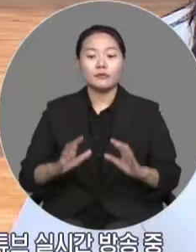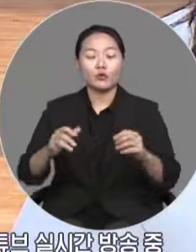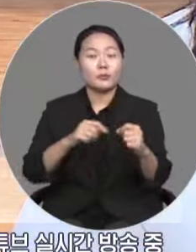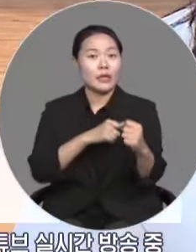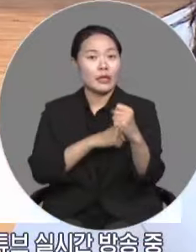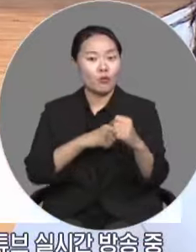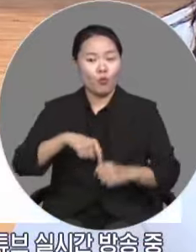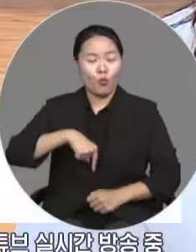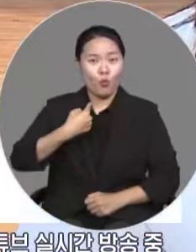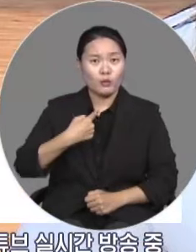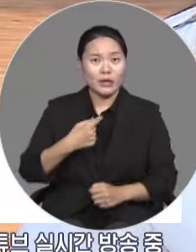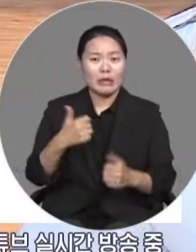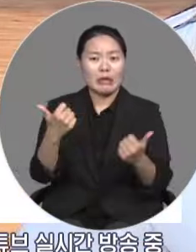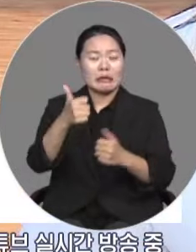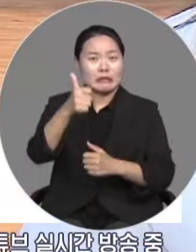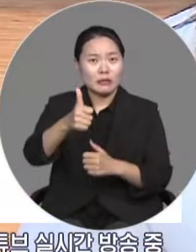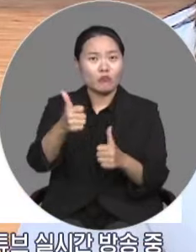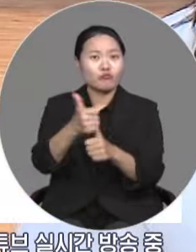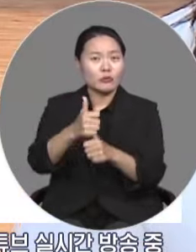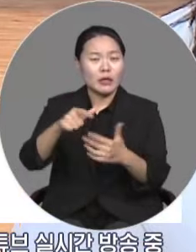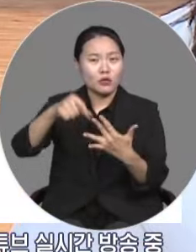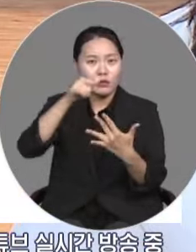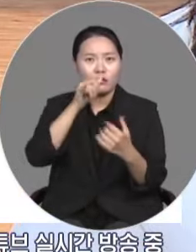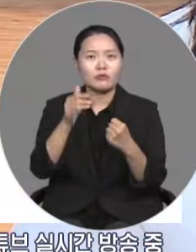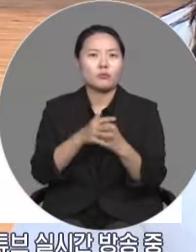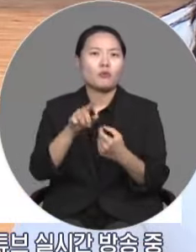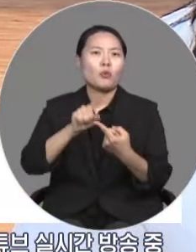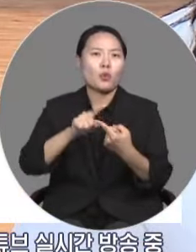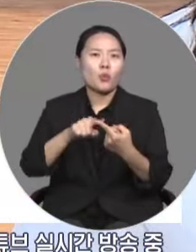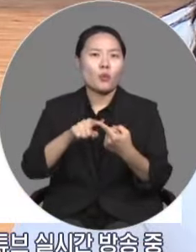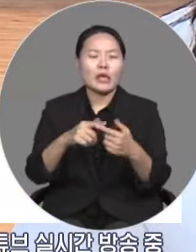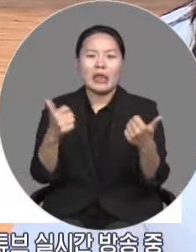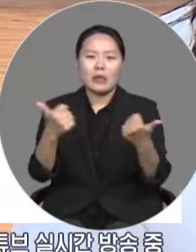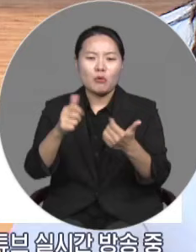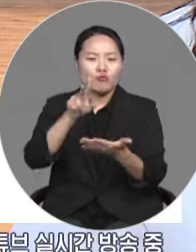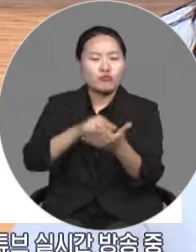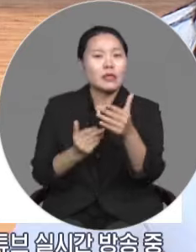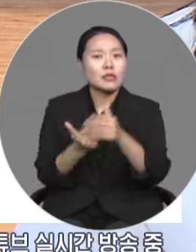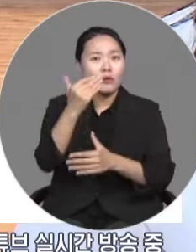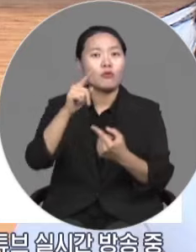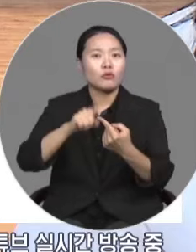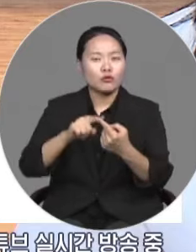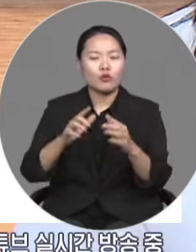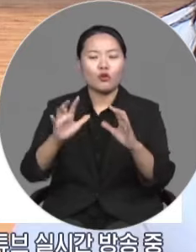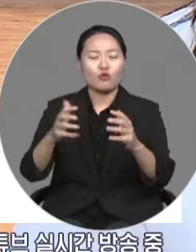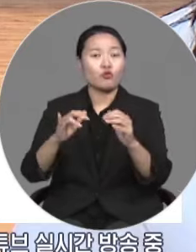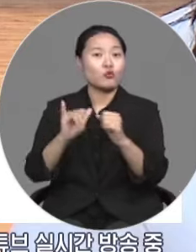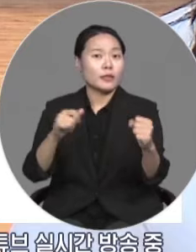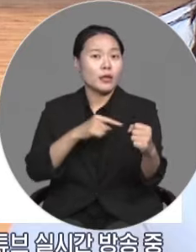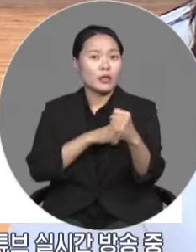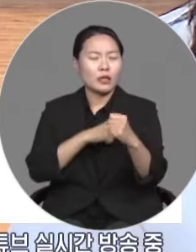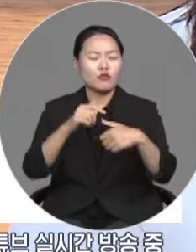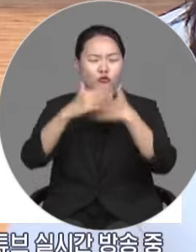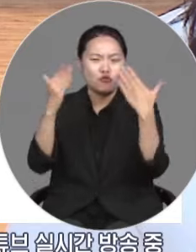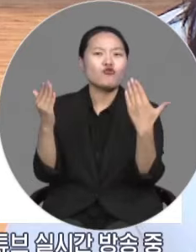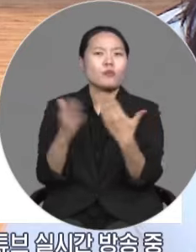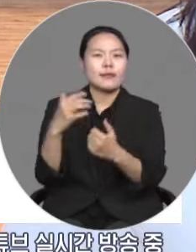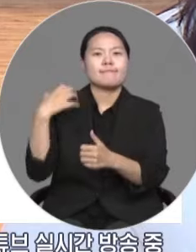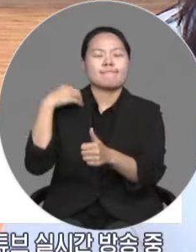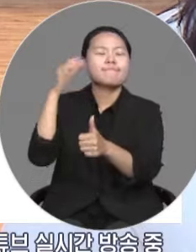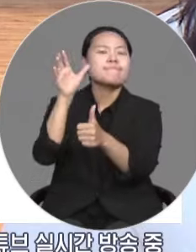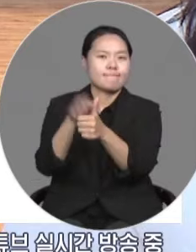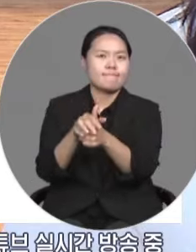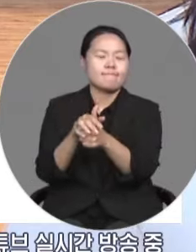국민의힘 단독으로 의장단 선출이 이루어져 그에 따른 의회 파행에 대해서는 국민의힘 후반기 선출